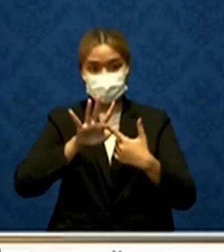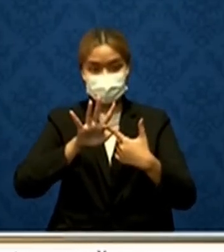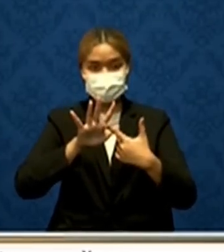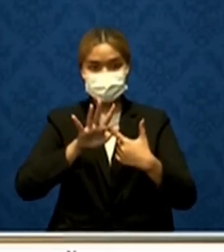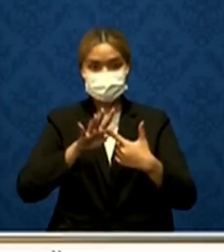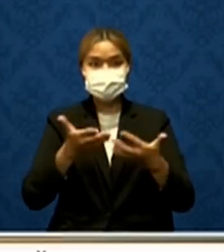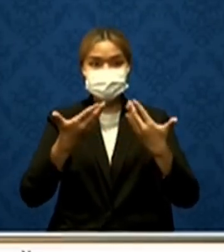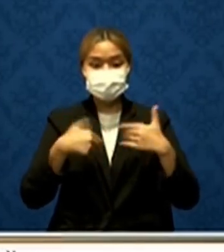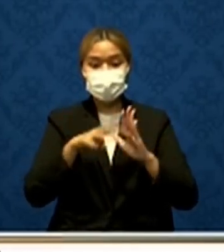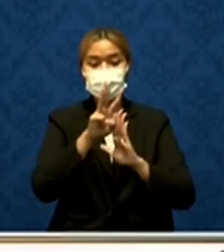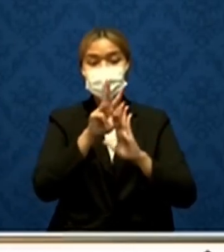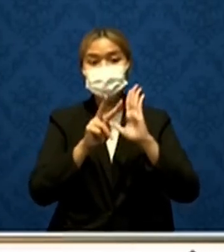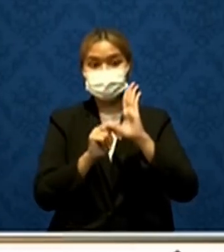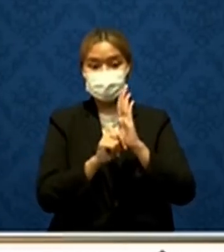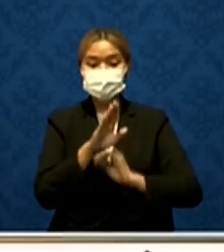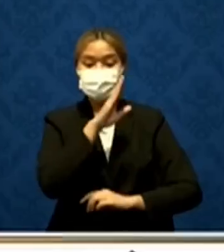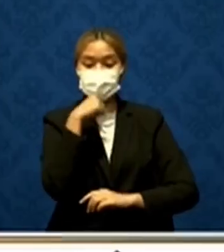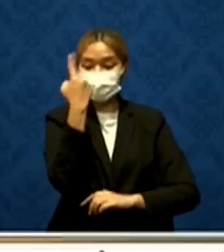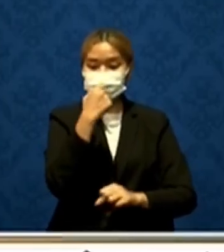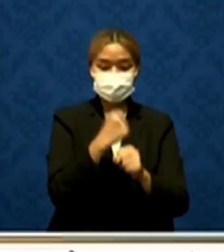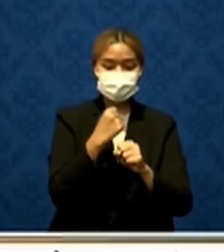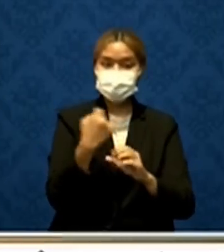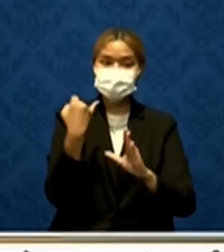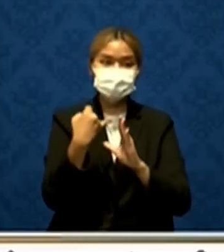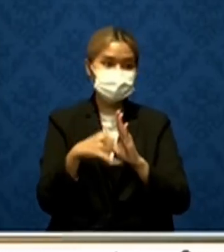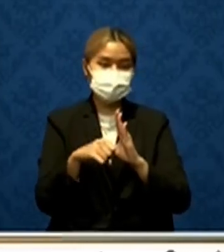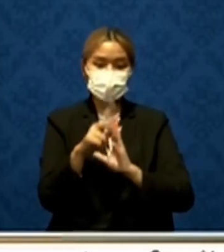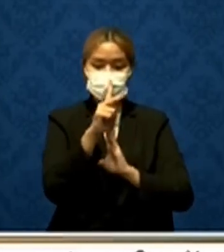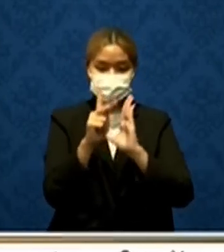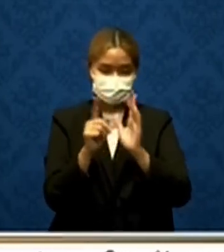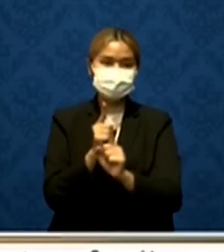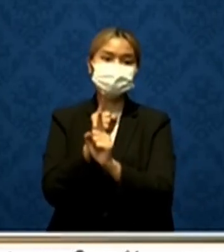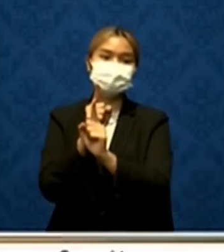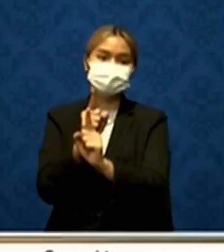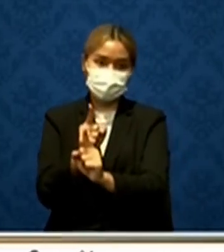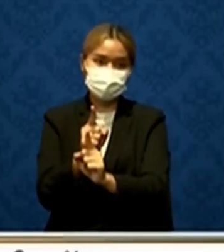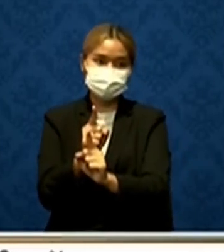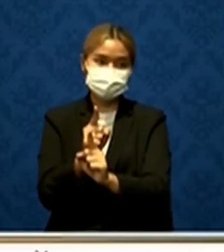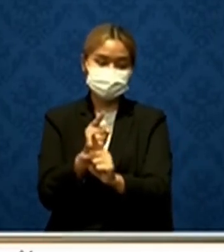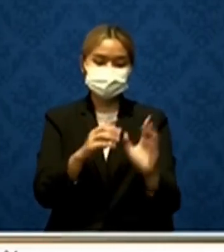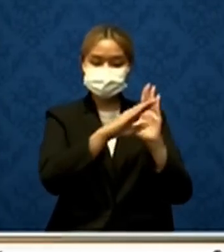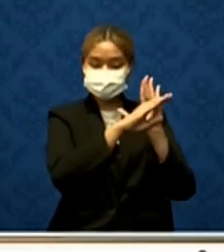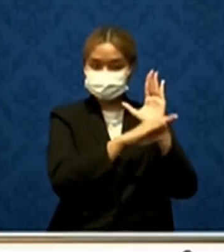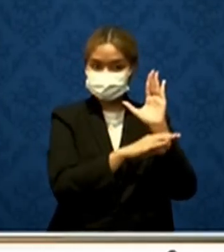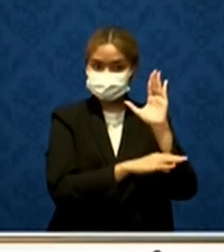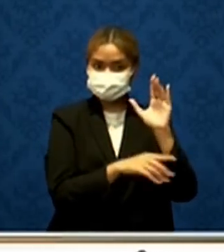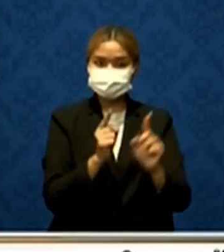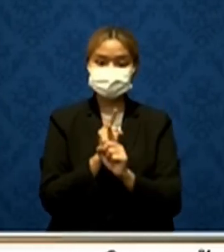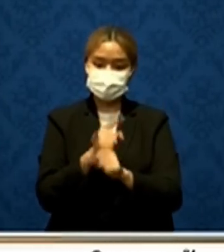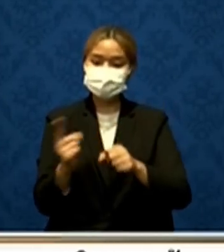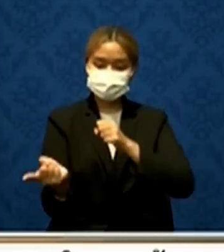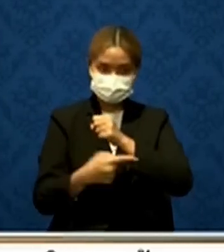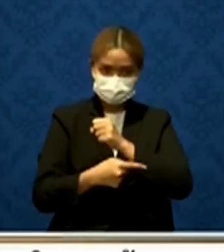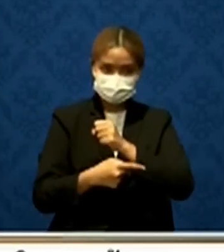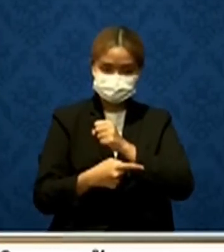เจ้าหน้าที่กระทำผิดเมื่อตั้งกรรมการสืบสวนข้อเท็จจริงแล้วถ้าจากนี้ก็ต้องเร่งรัดการลงโทษทางวินัย